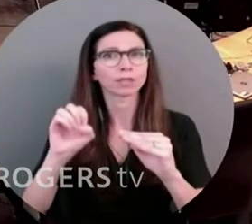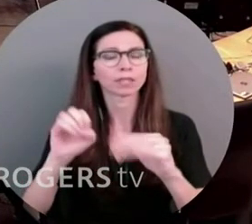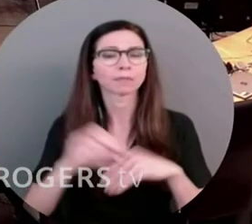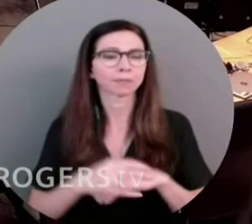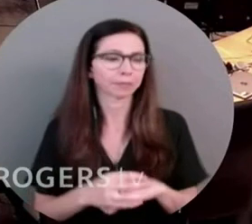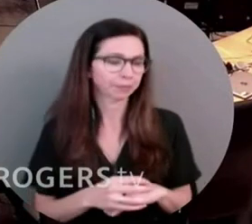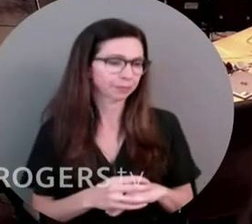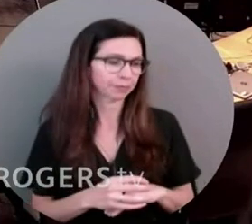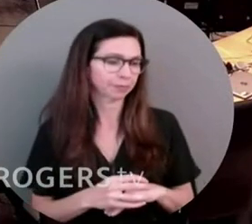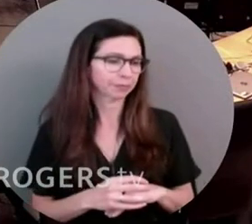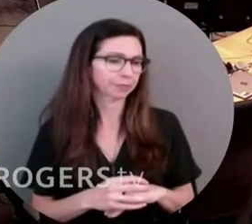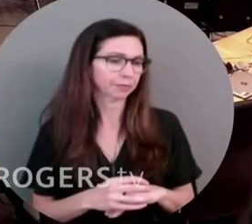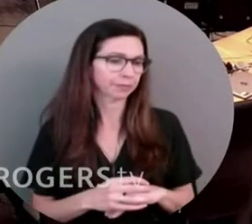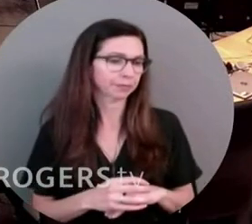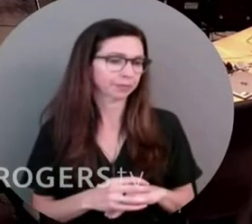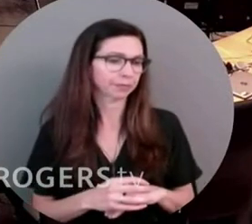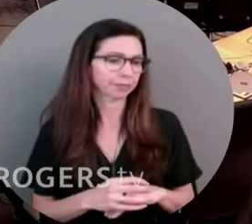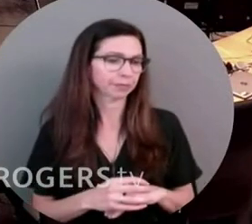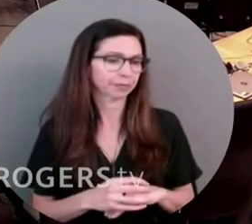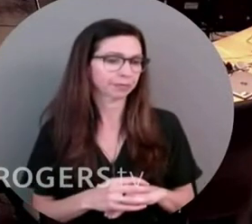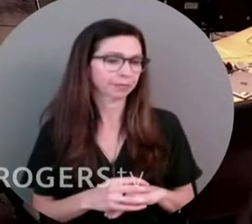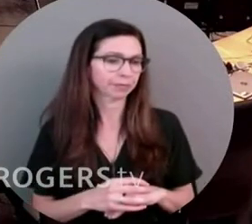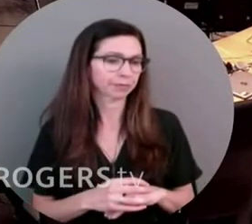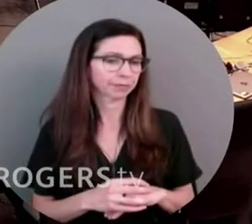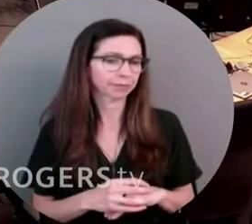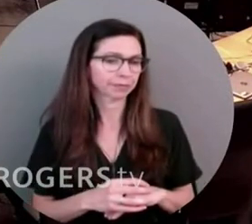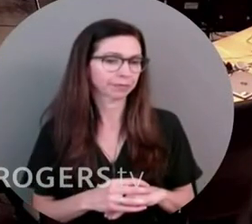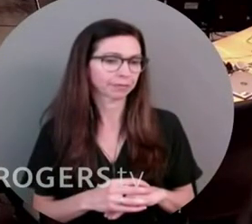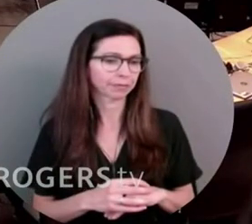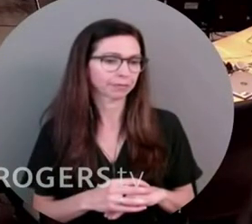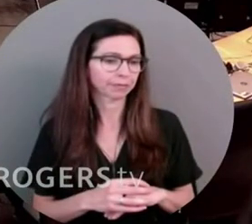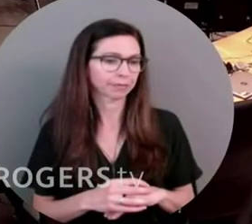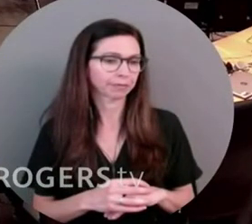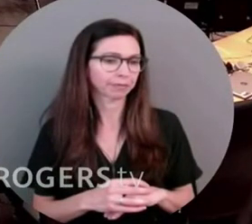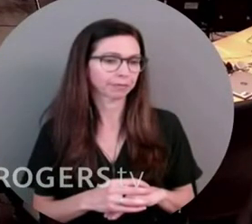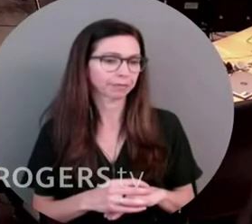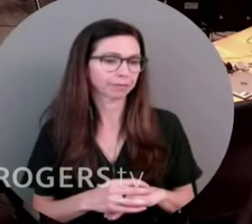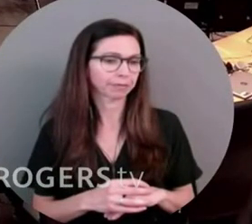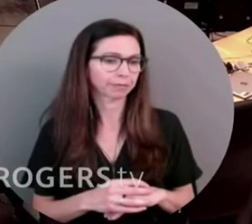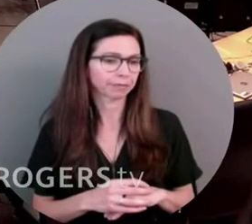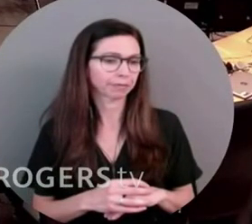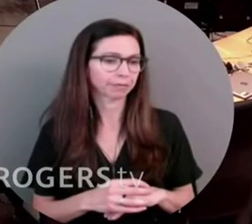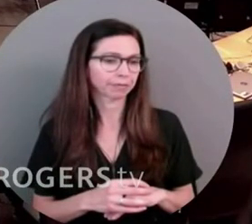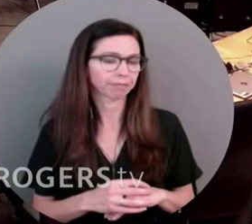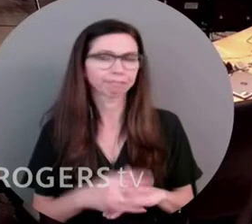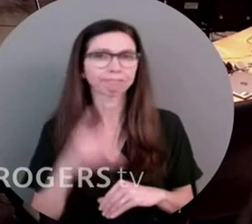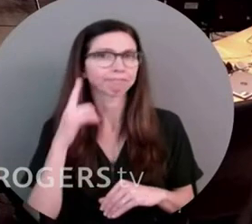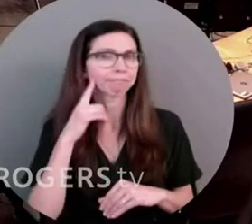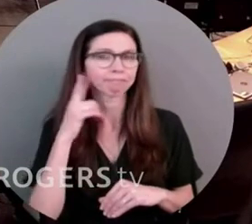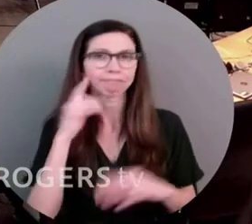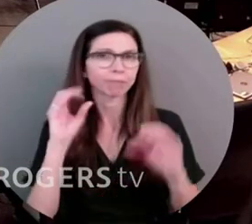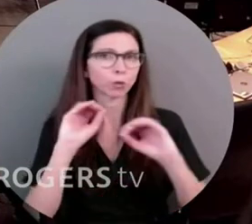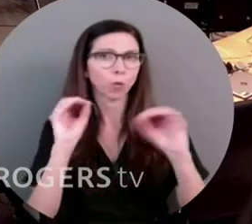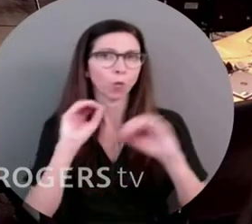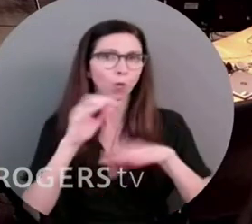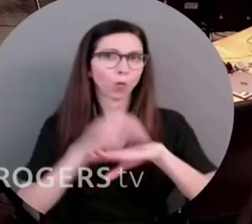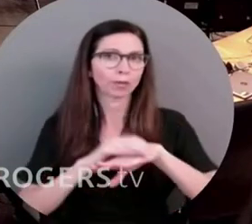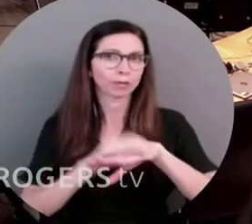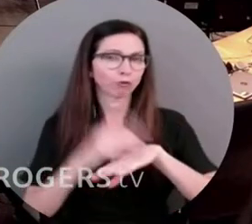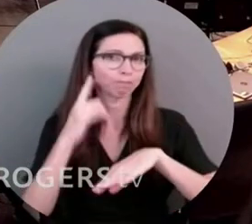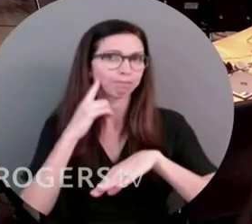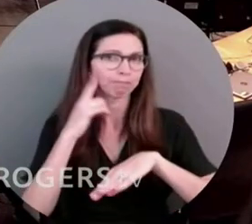précision sur les chiffres qui ont été publiés sur les quartiers. Quelques conseillers ont demandé plus